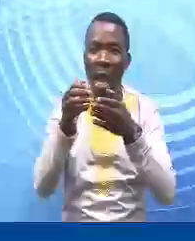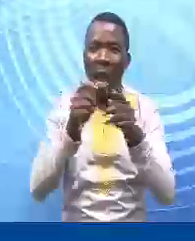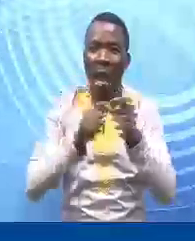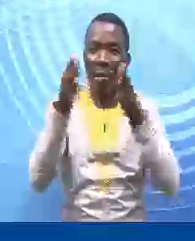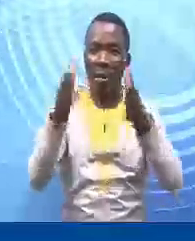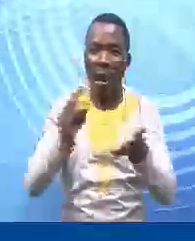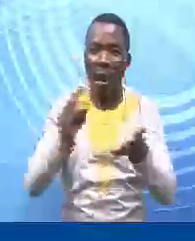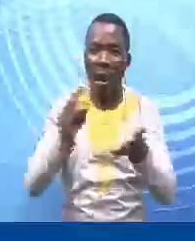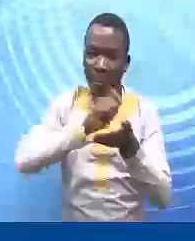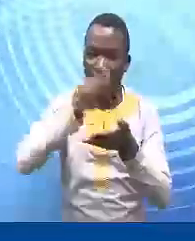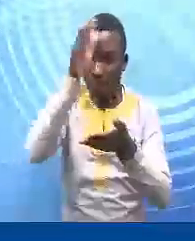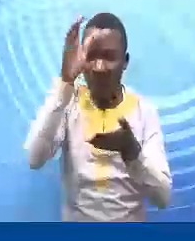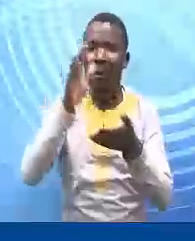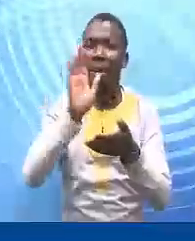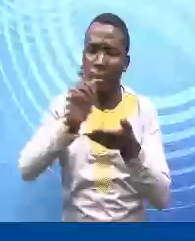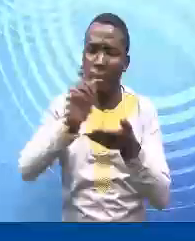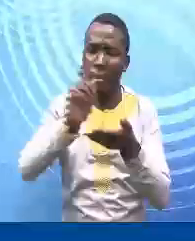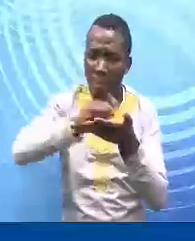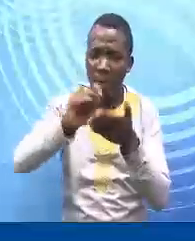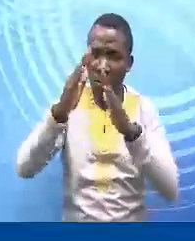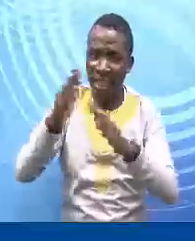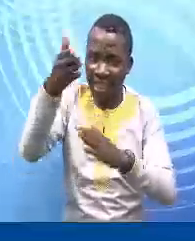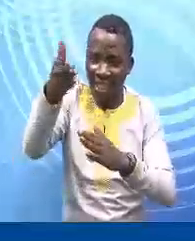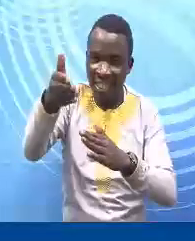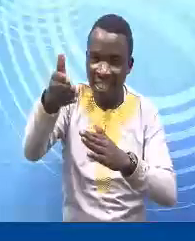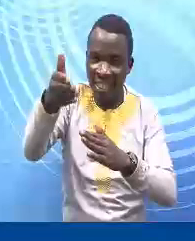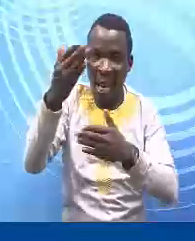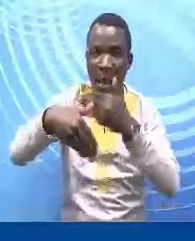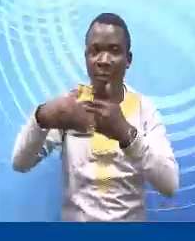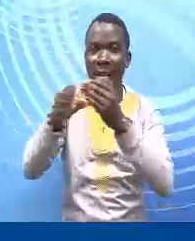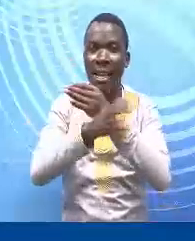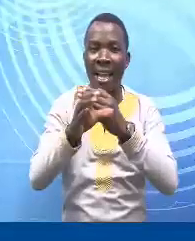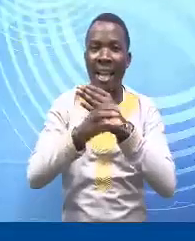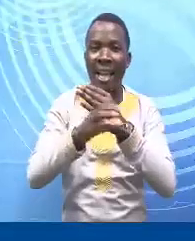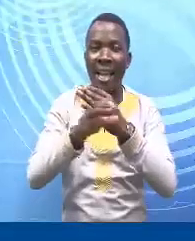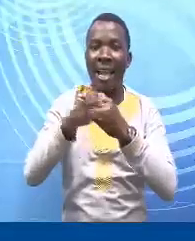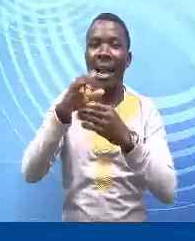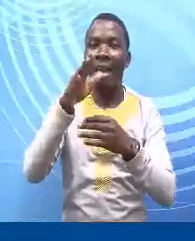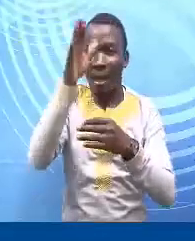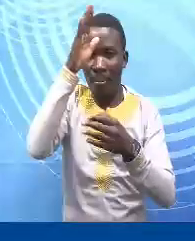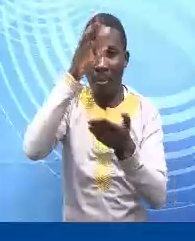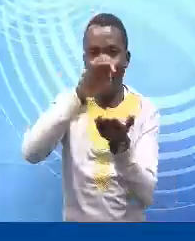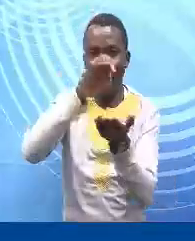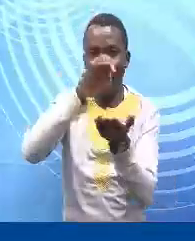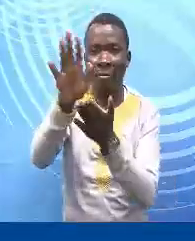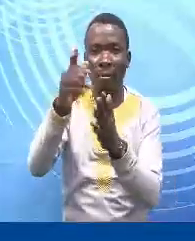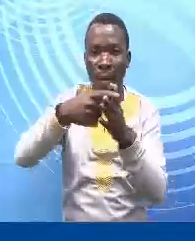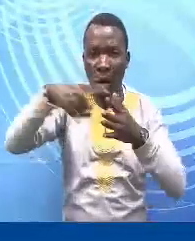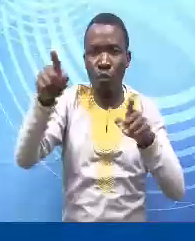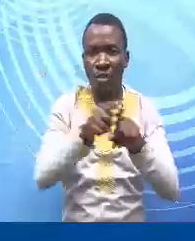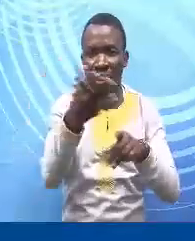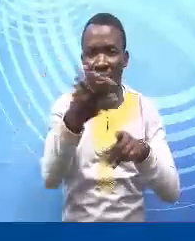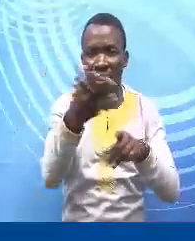nyina amwandikisha ku nzu iri hariya ku kagari baramwirukana nabwo bamusohoye nko kuriya